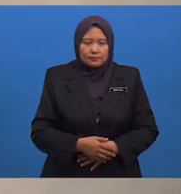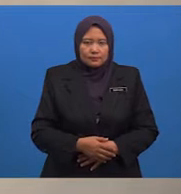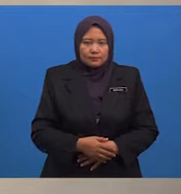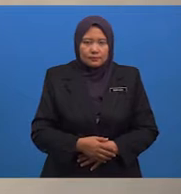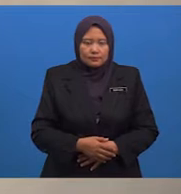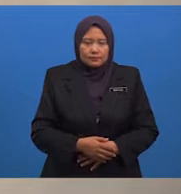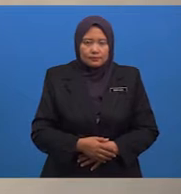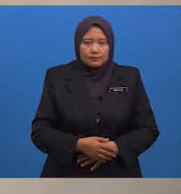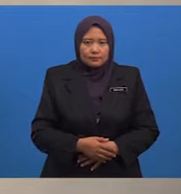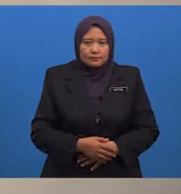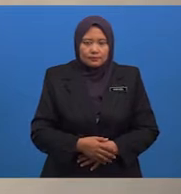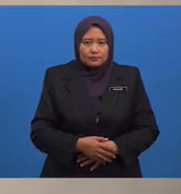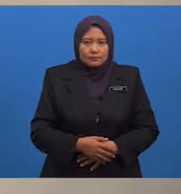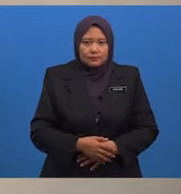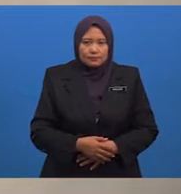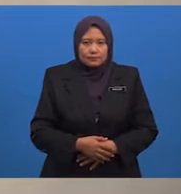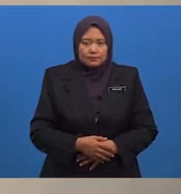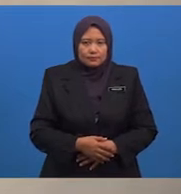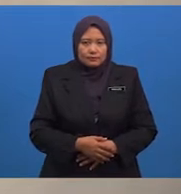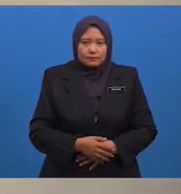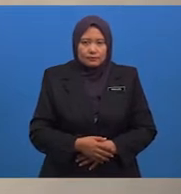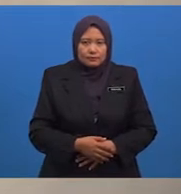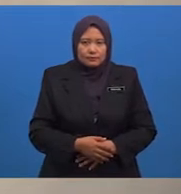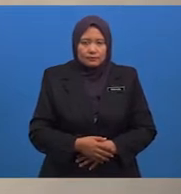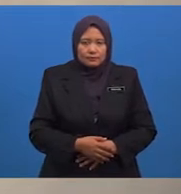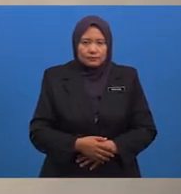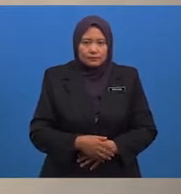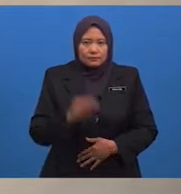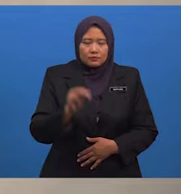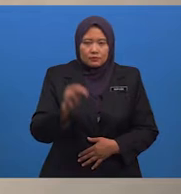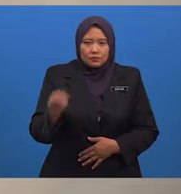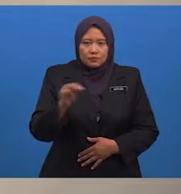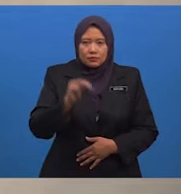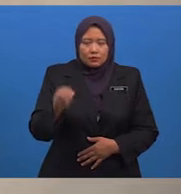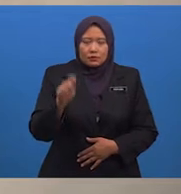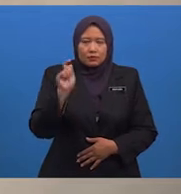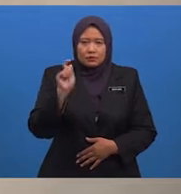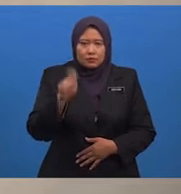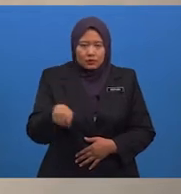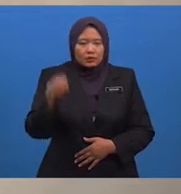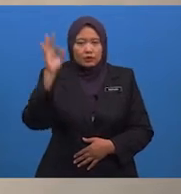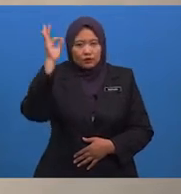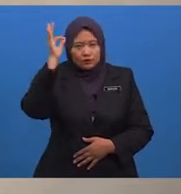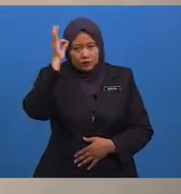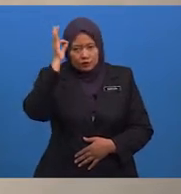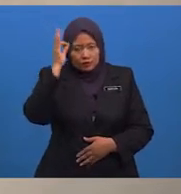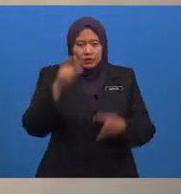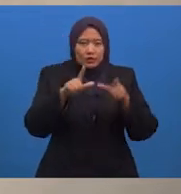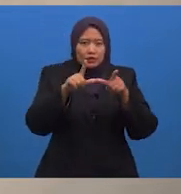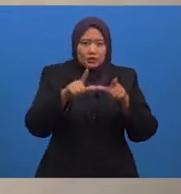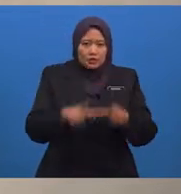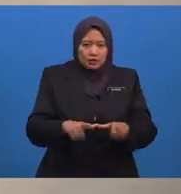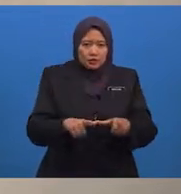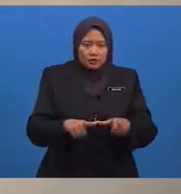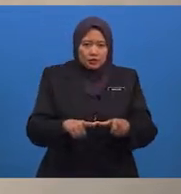Soalan ini memerlukan murid-murid untuk berfikir dan meletakkan diri murid-murid dalam